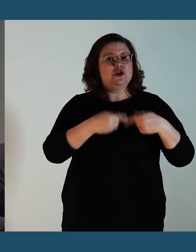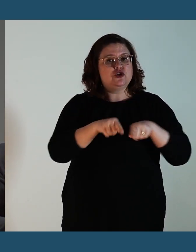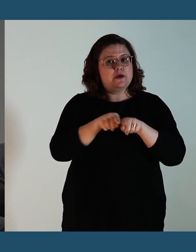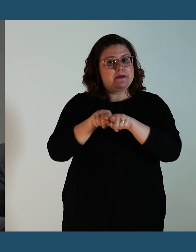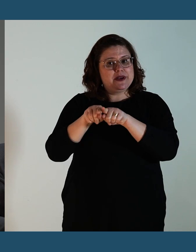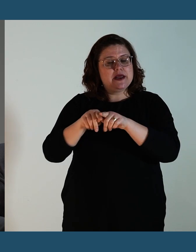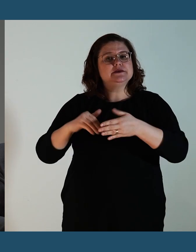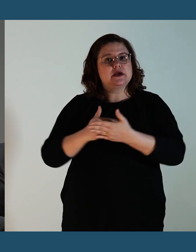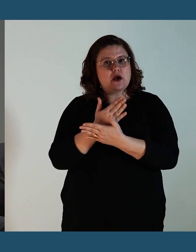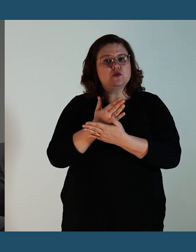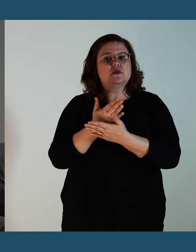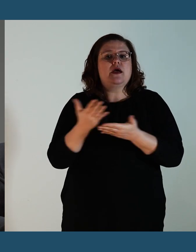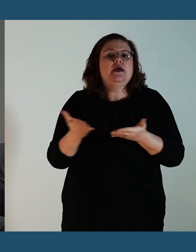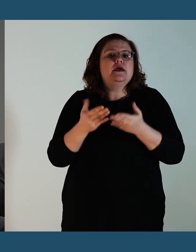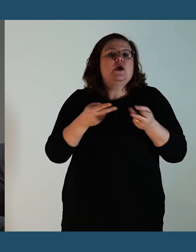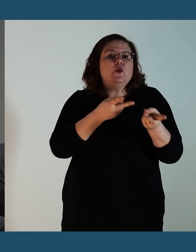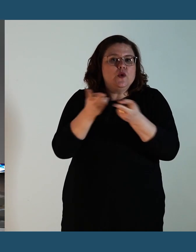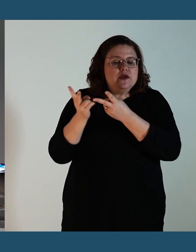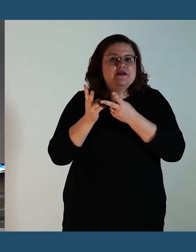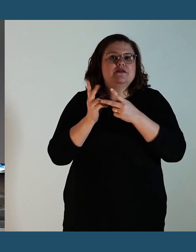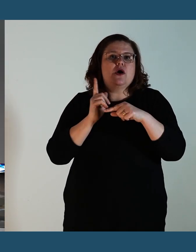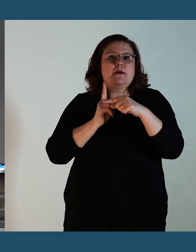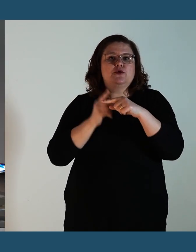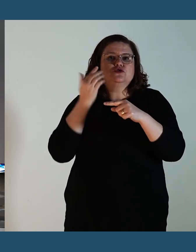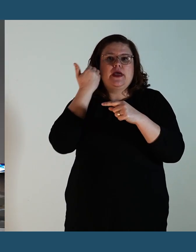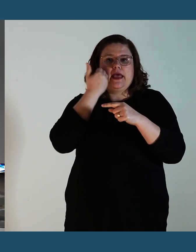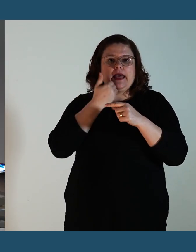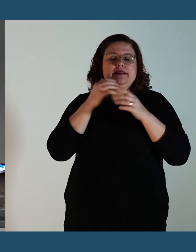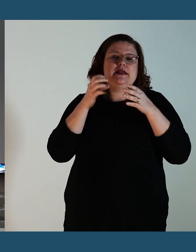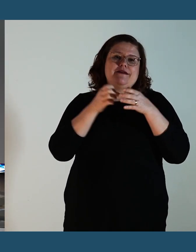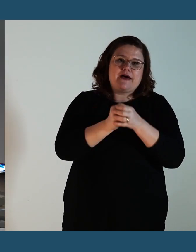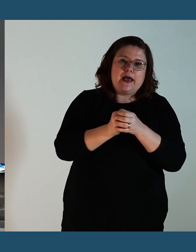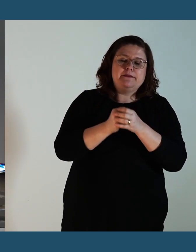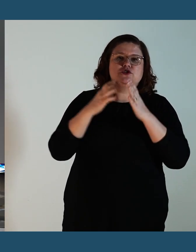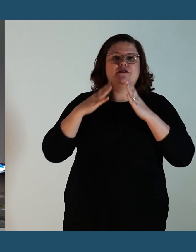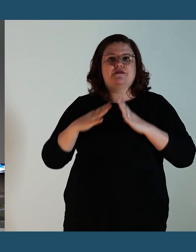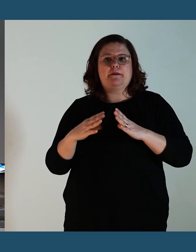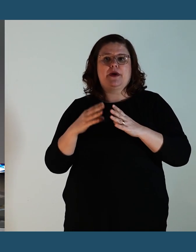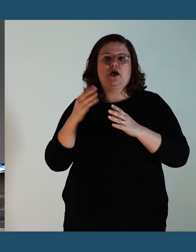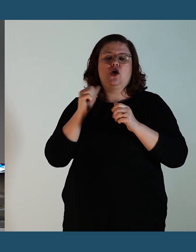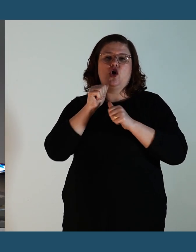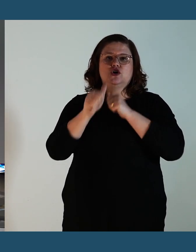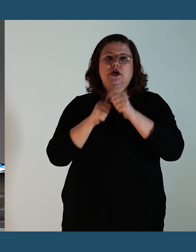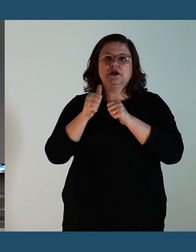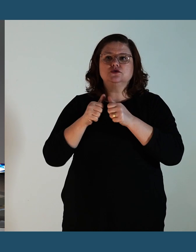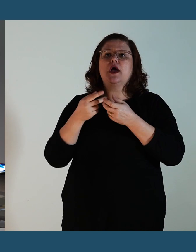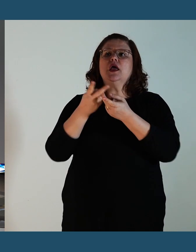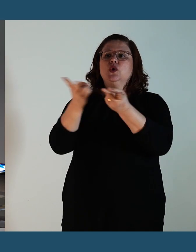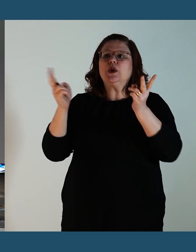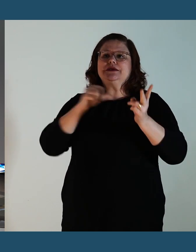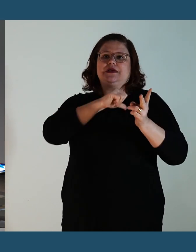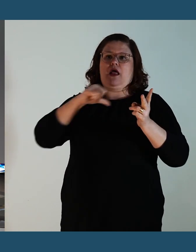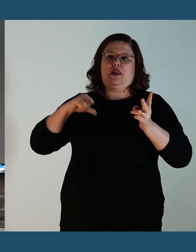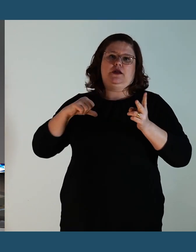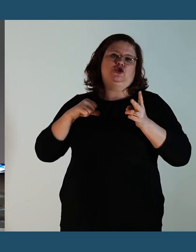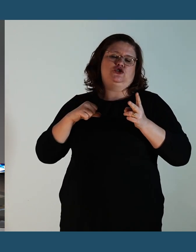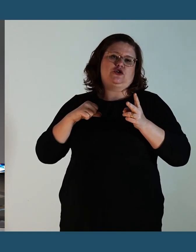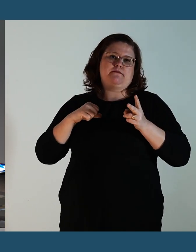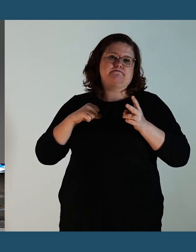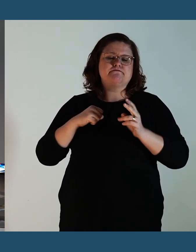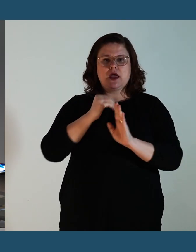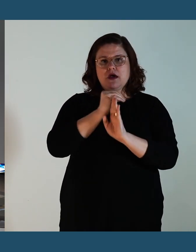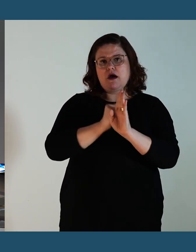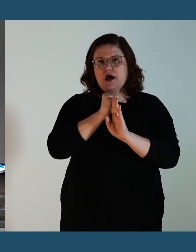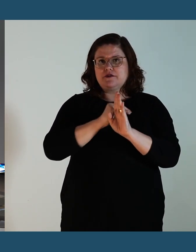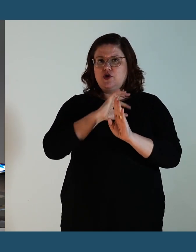edistetään yhdenvertaisuutta sekä erityisesti etnisten vähemmistöjen ja vammaisten osallisuutta julkisessa hallinnossa. Arvioidaan